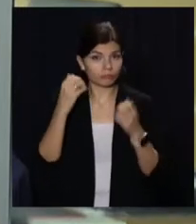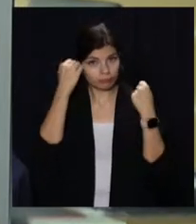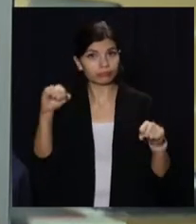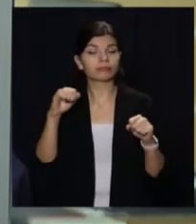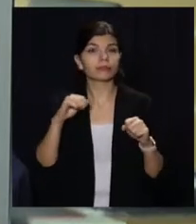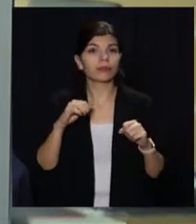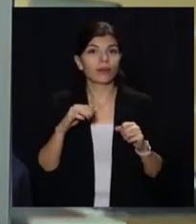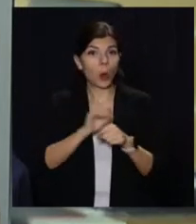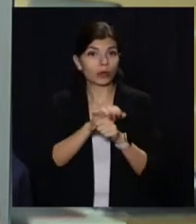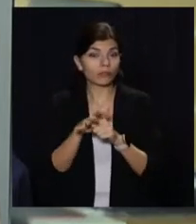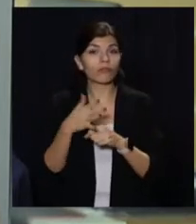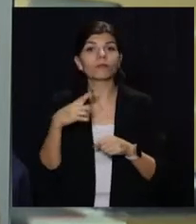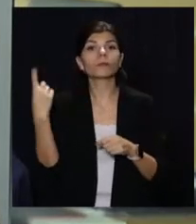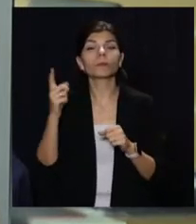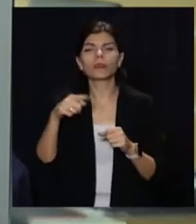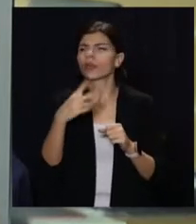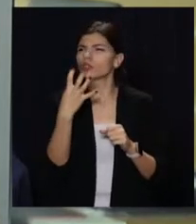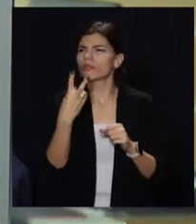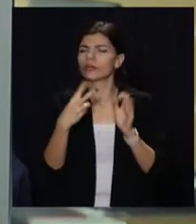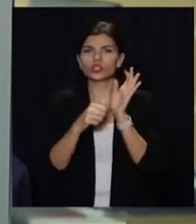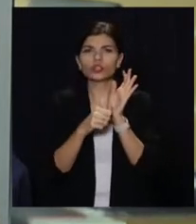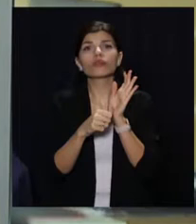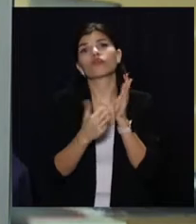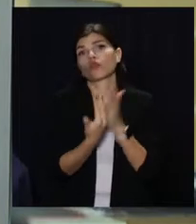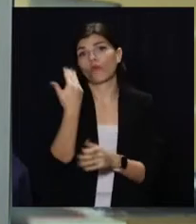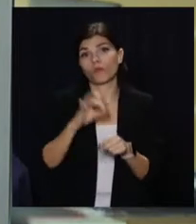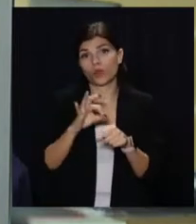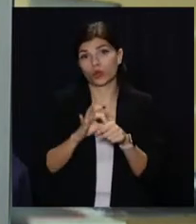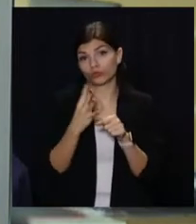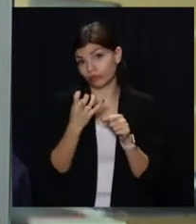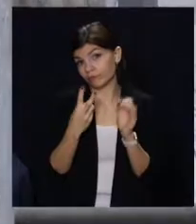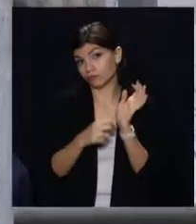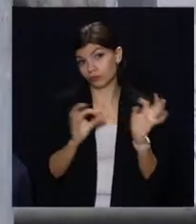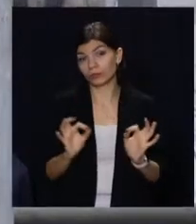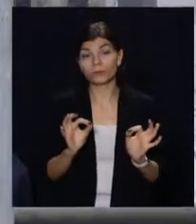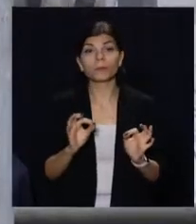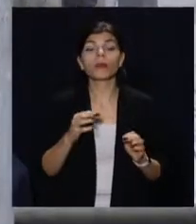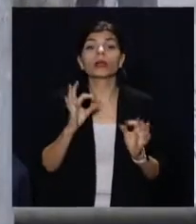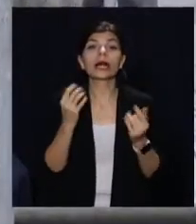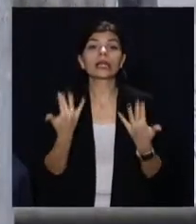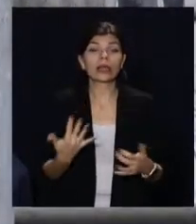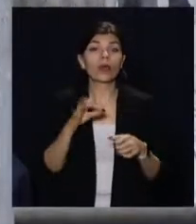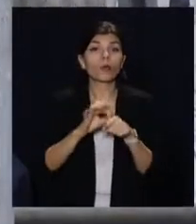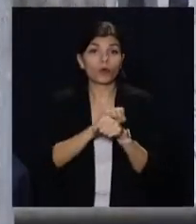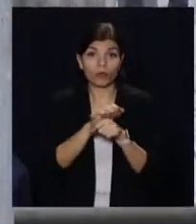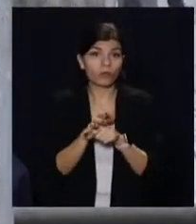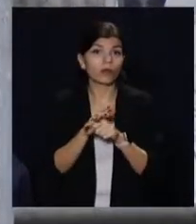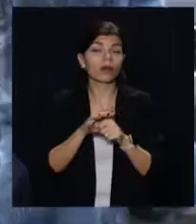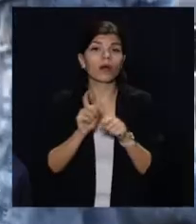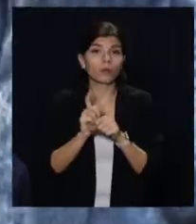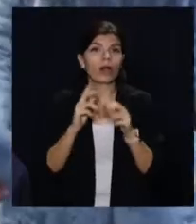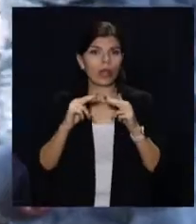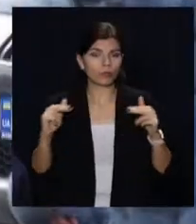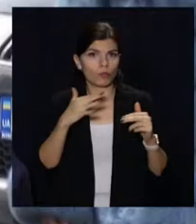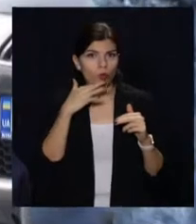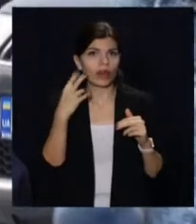у лабораторії області підтвердили 426 нових випадків COVID-19. За кількістю коронавірусних хворих незмінно лідирує Дніпро